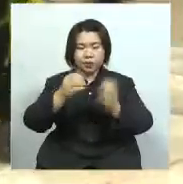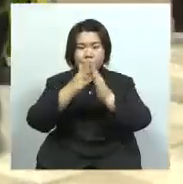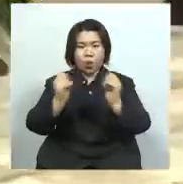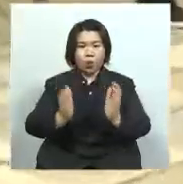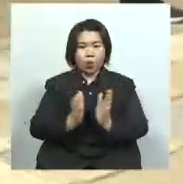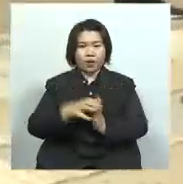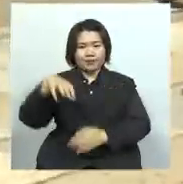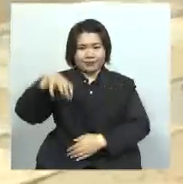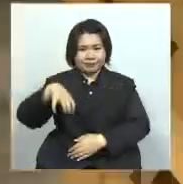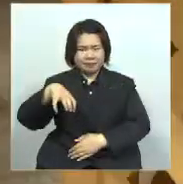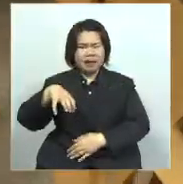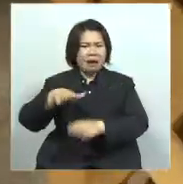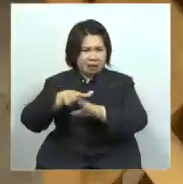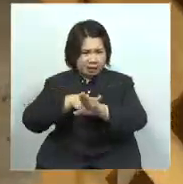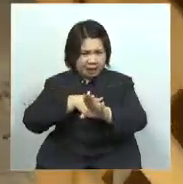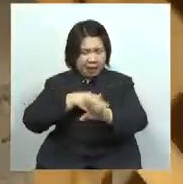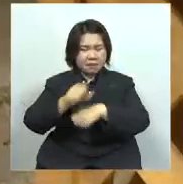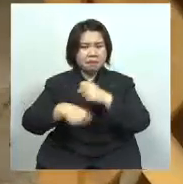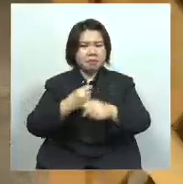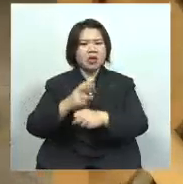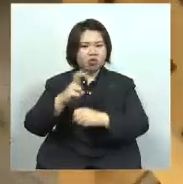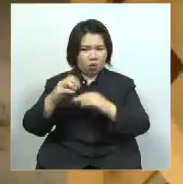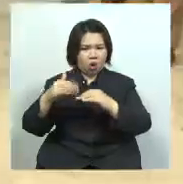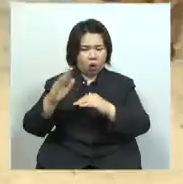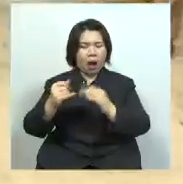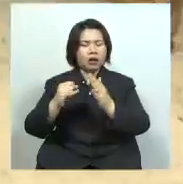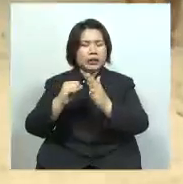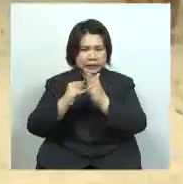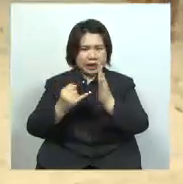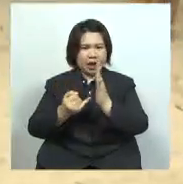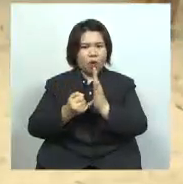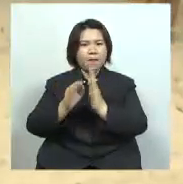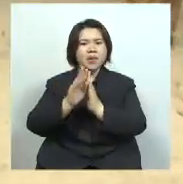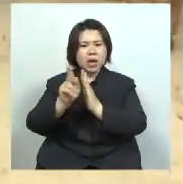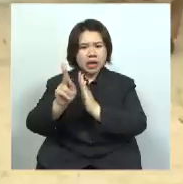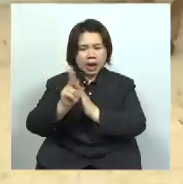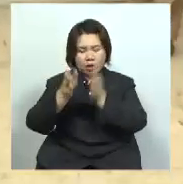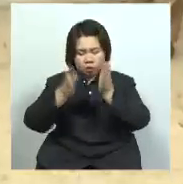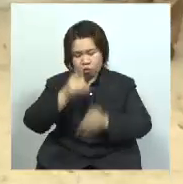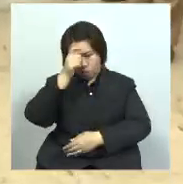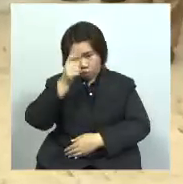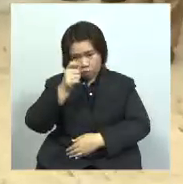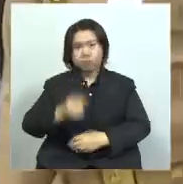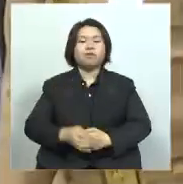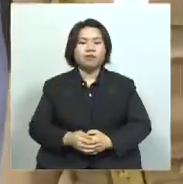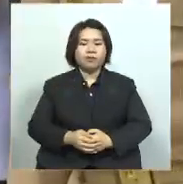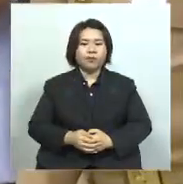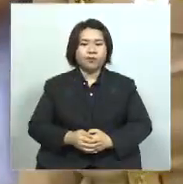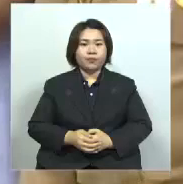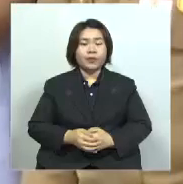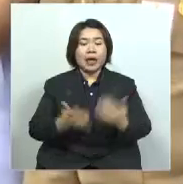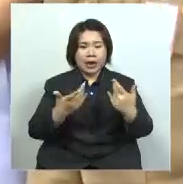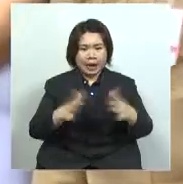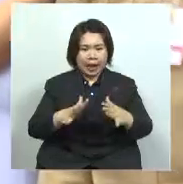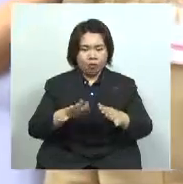รือวัดท่าไคร้อายุกว่า200ปีค่ะเป็นวัดประจำจังหวัดที่ชาวบ้านให้ความเคารพและศรัทธาจากนั้นนายกรัฐมนตรีได้